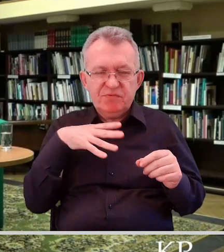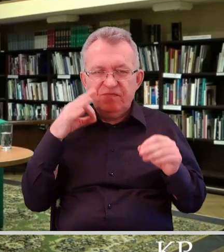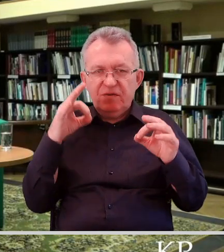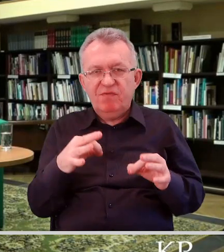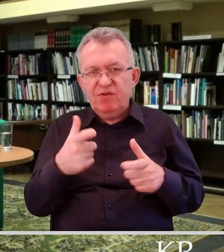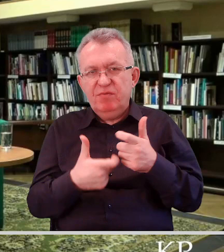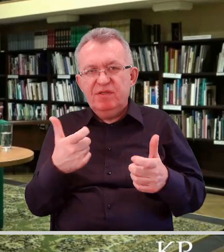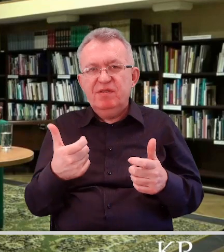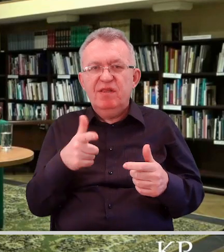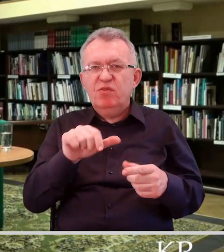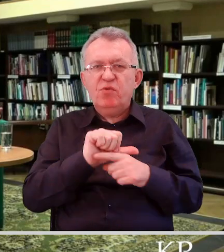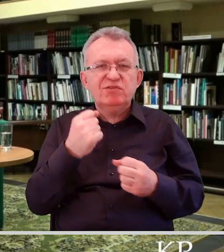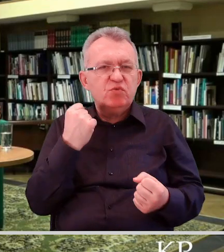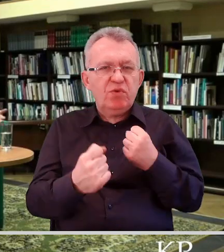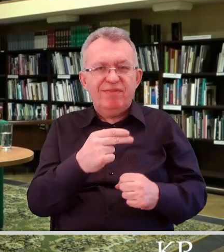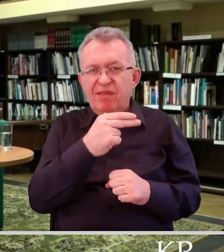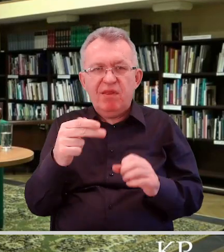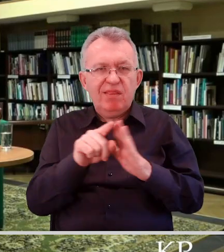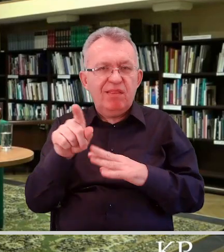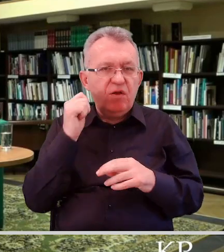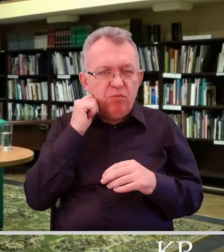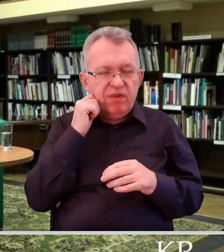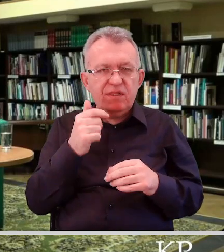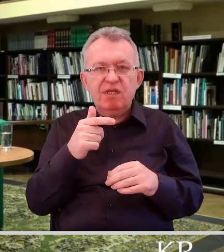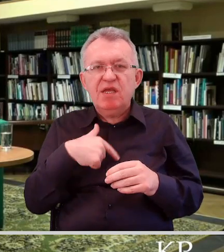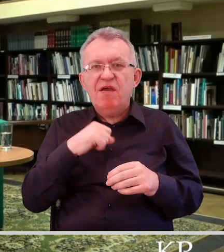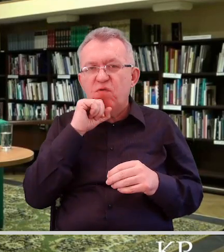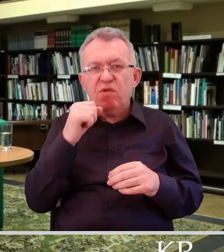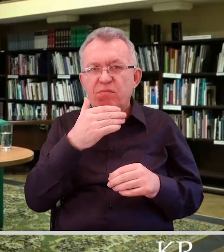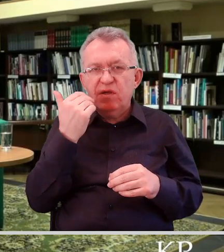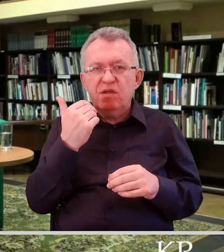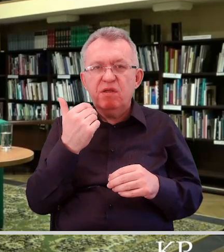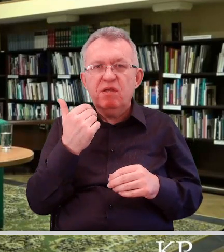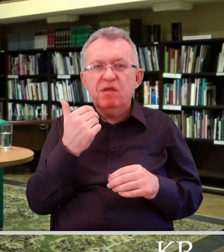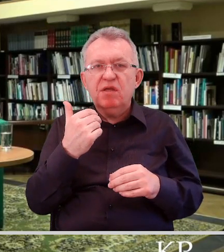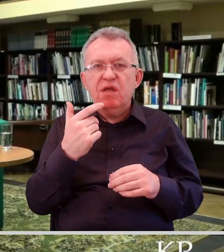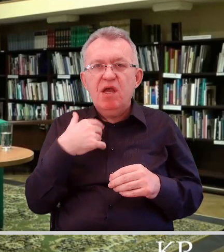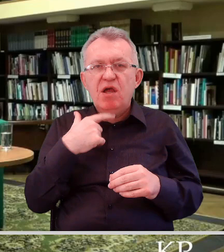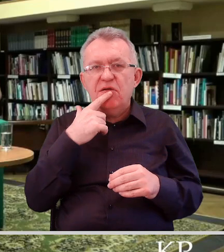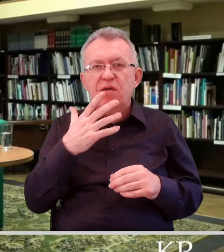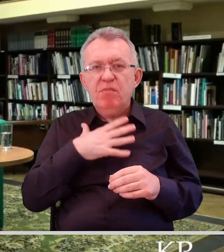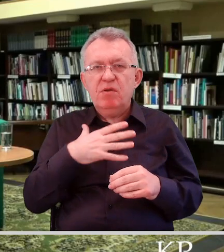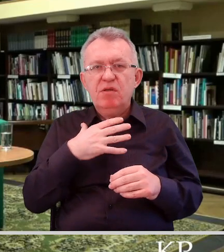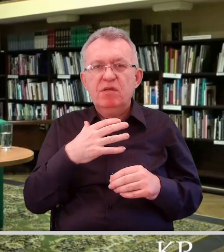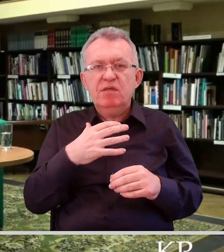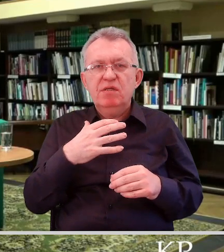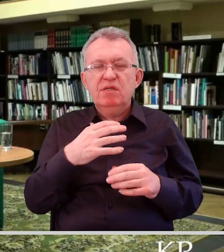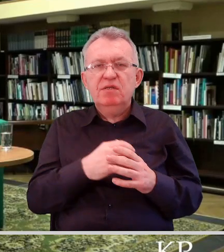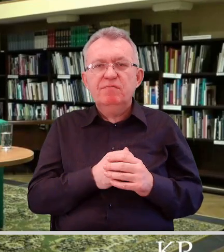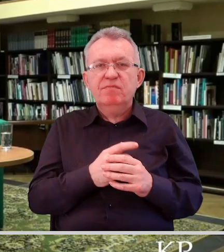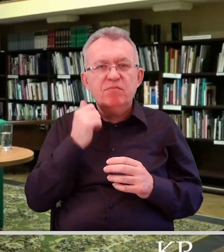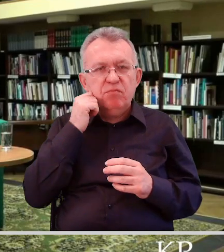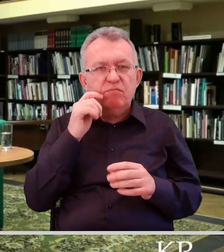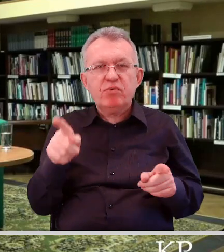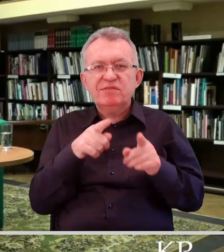jest, tak, to jest trudny temat dla kobiet. No, ja akurat nie mam problemu, bo mi się strasznie podoba ta piosenkarka siwa, Boże, jak ona się